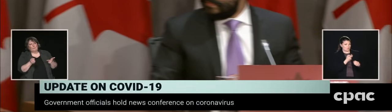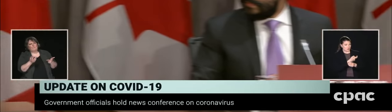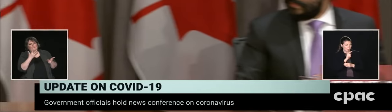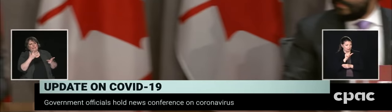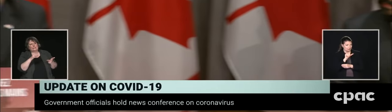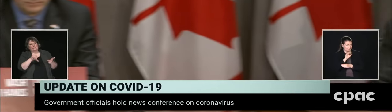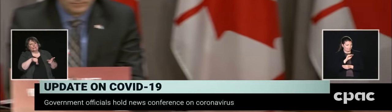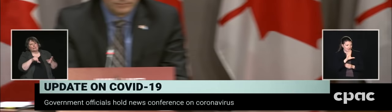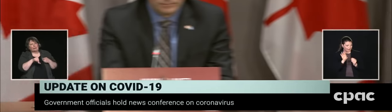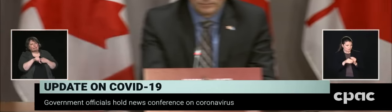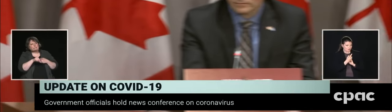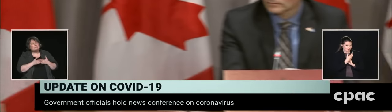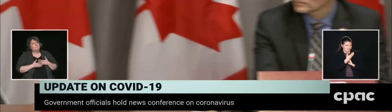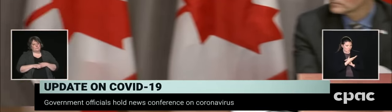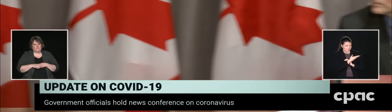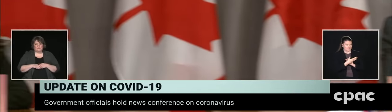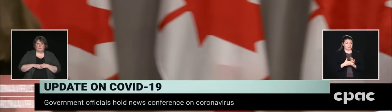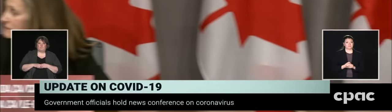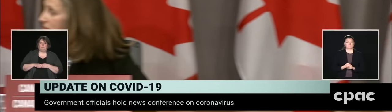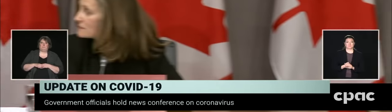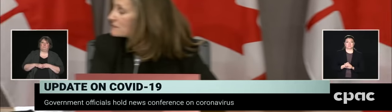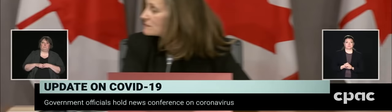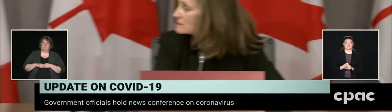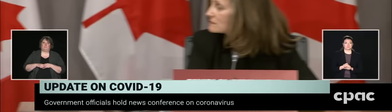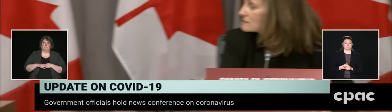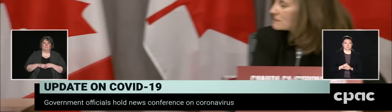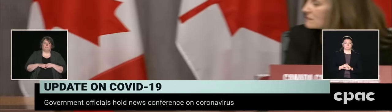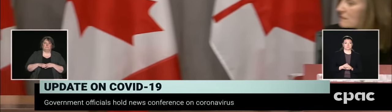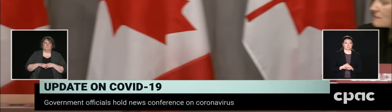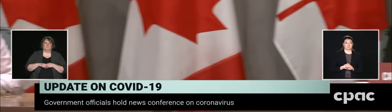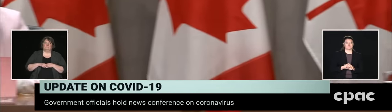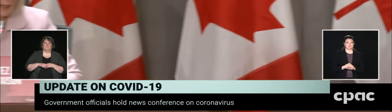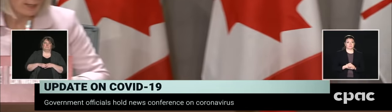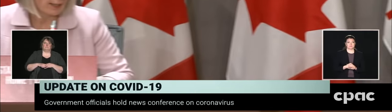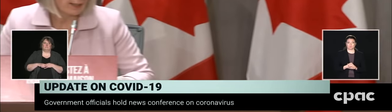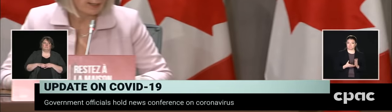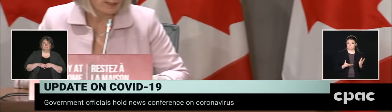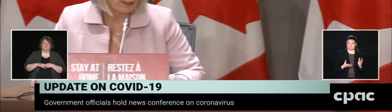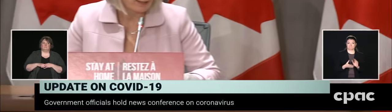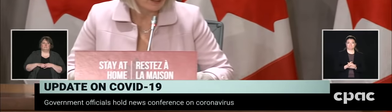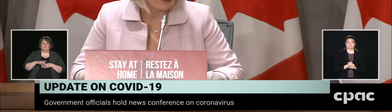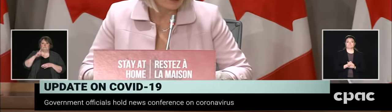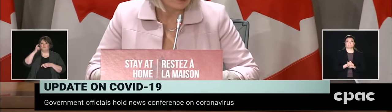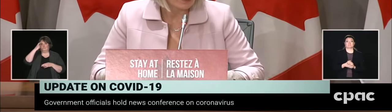Nous avons une entente avec toutes les provinces et les territoires et